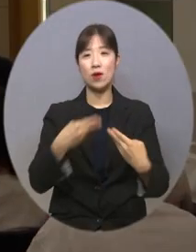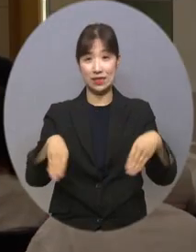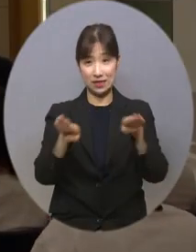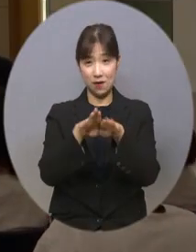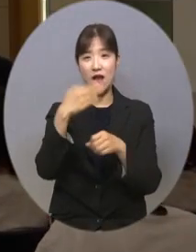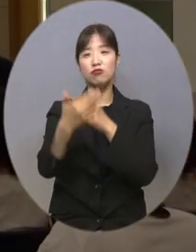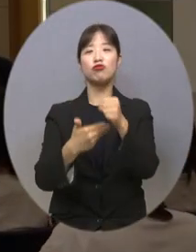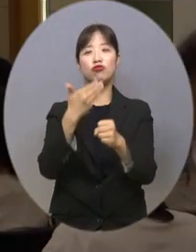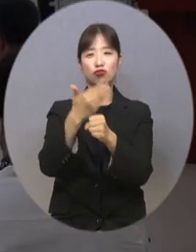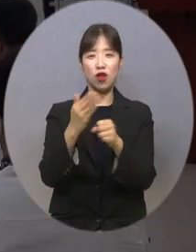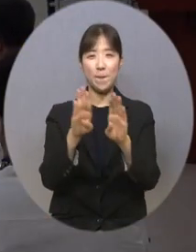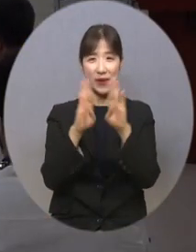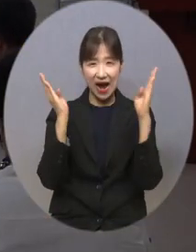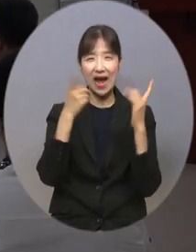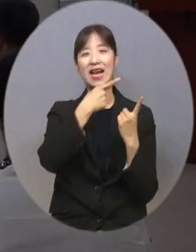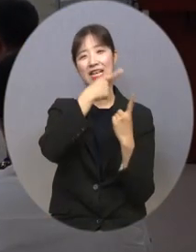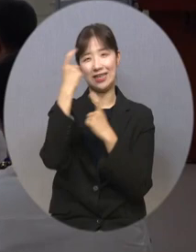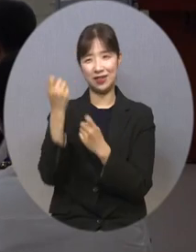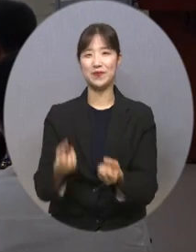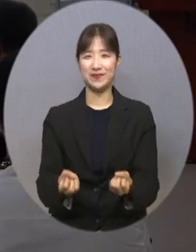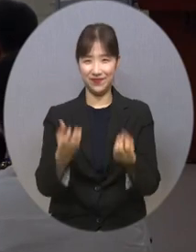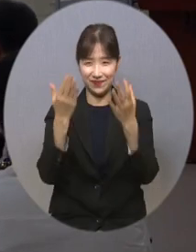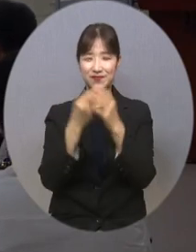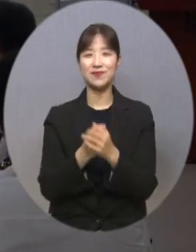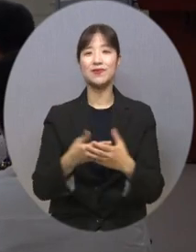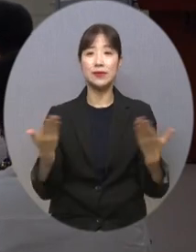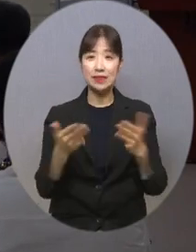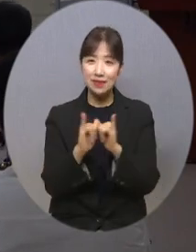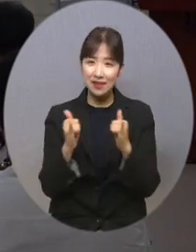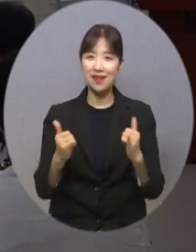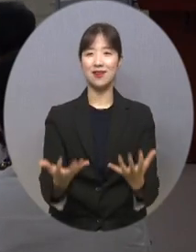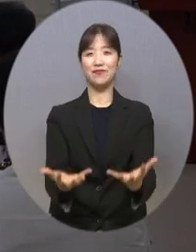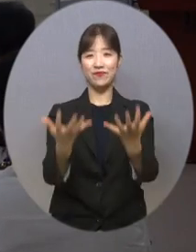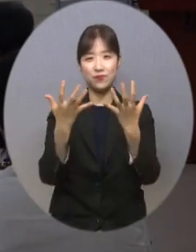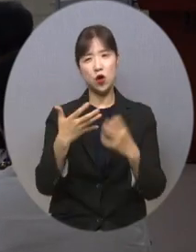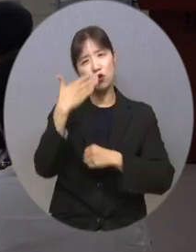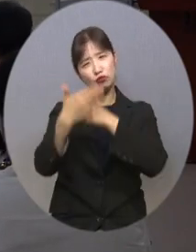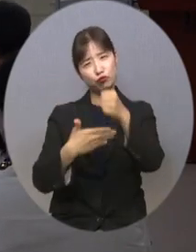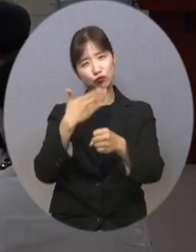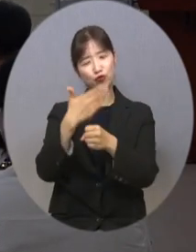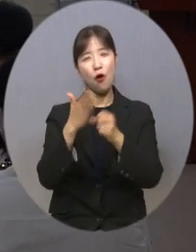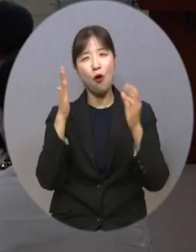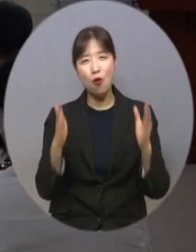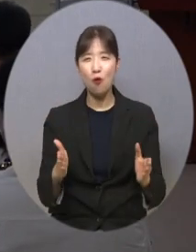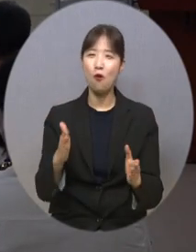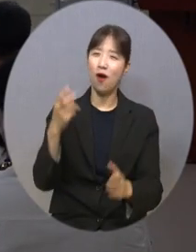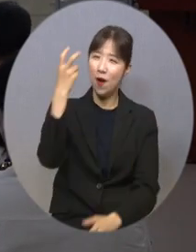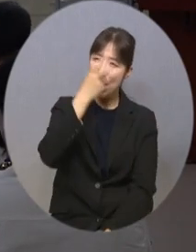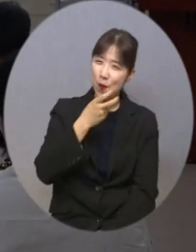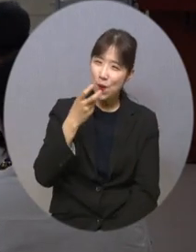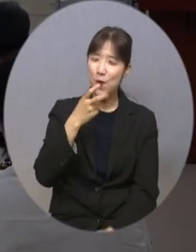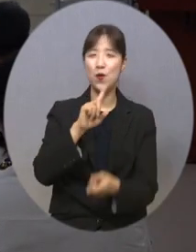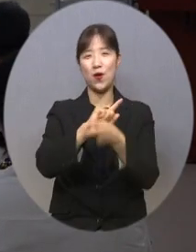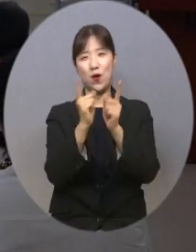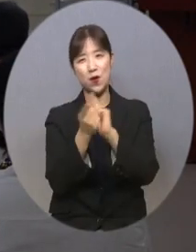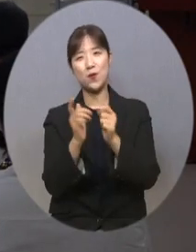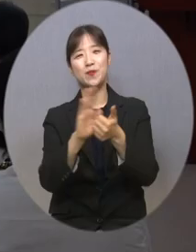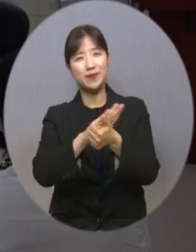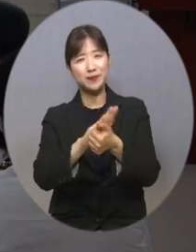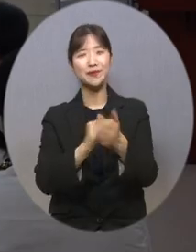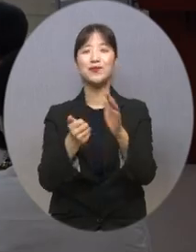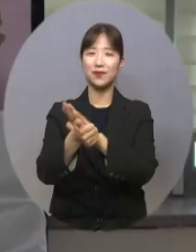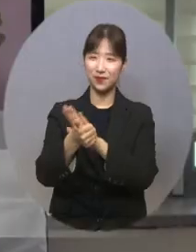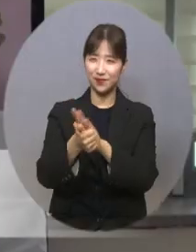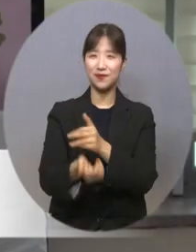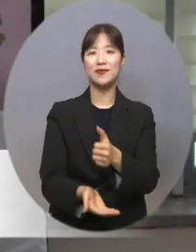기념행사를 진행했습니다. 직원들 모두 한자리에 모여 9년을 돌아보며 서로를 격려하고 응원하는